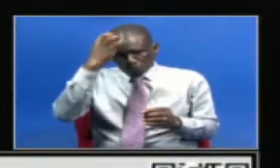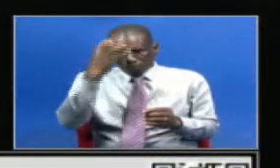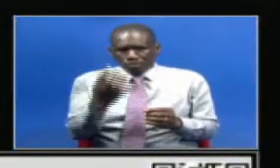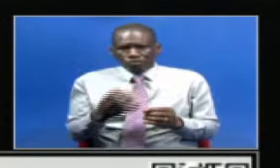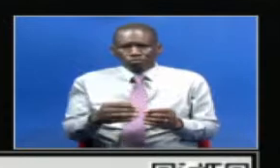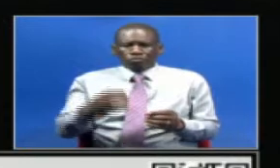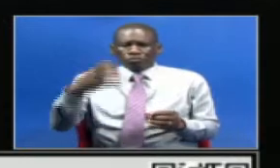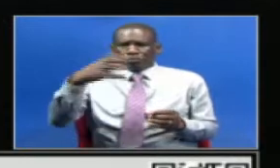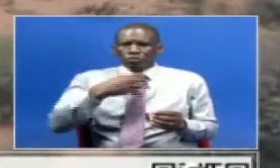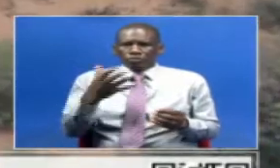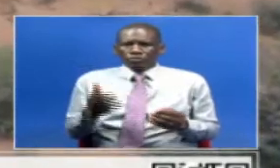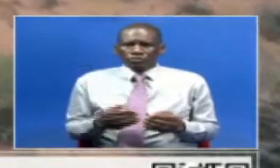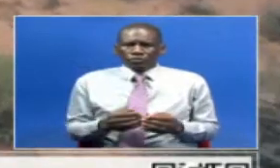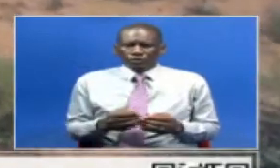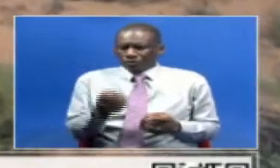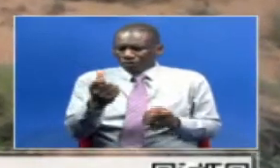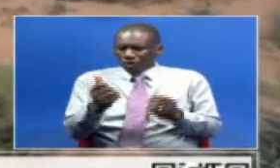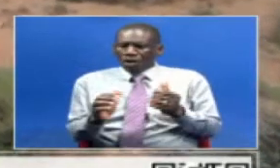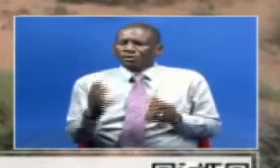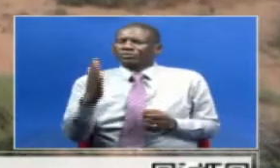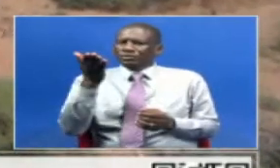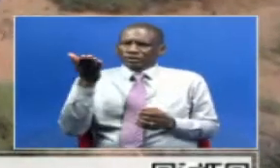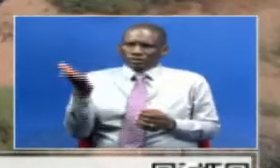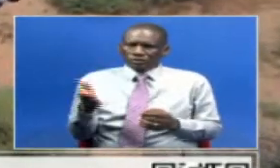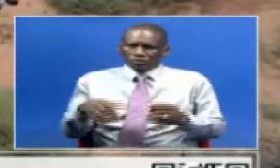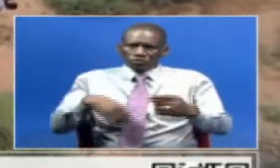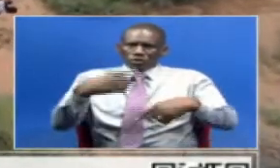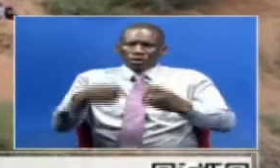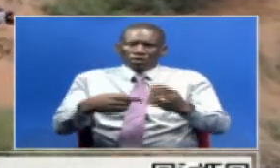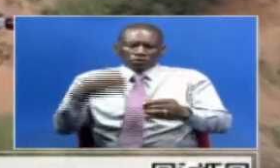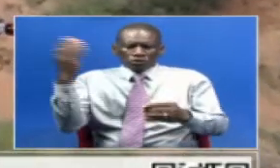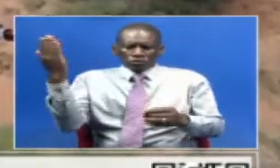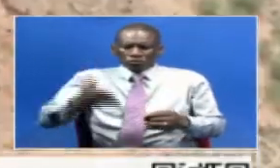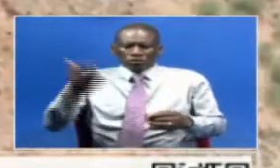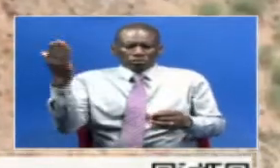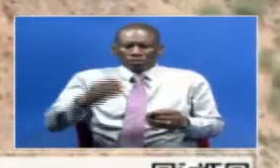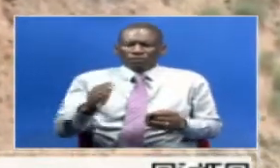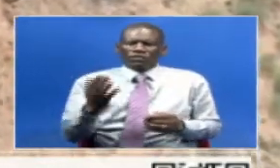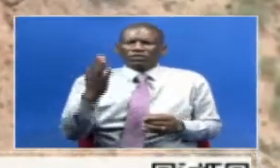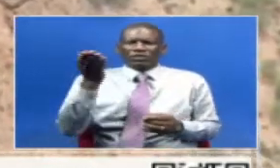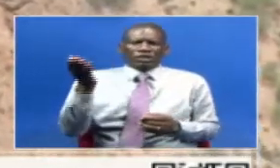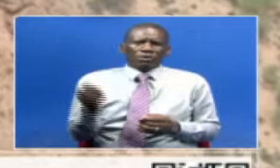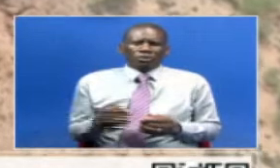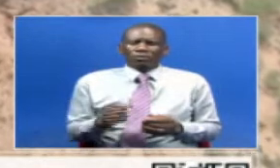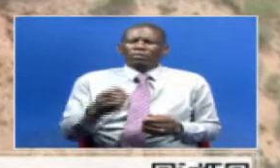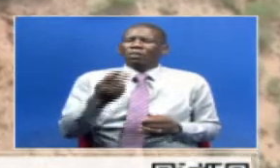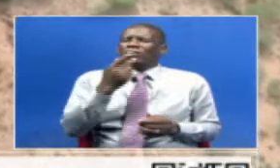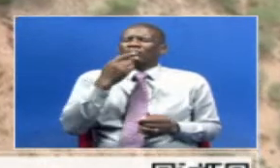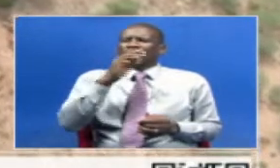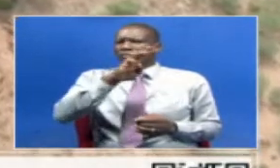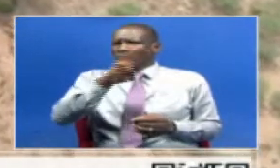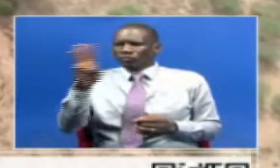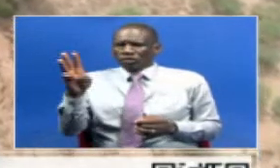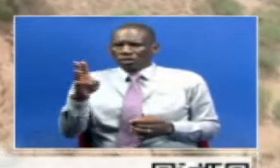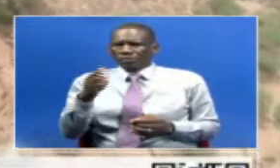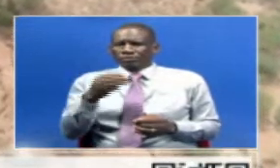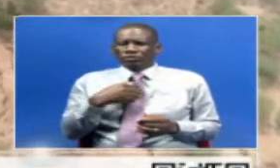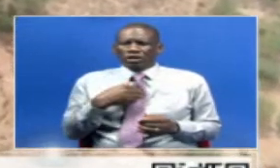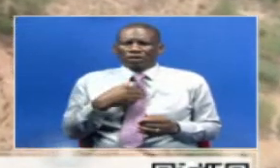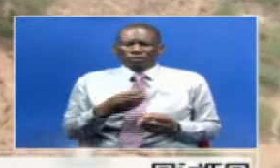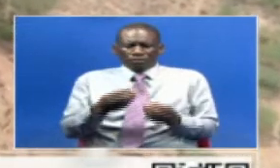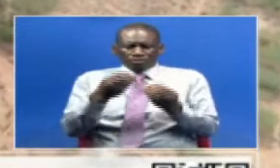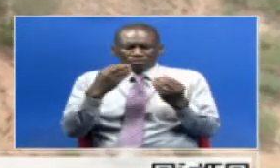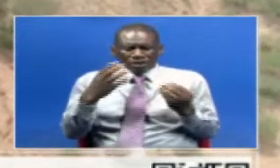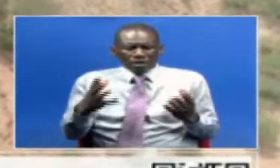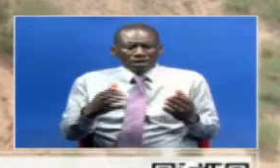Kinachosikitisha, miti michache iliyobaki bado inazidi kukatwa. Pokot Magharibi imeshuhudia machafuko na mizozo ya